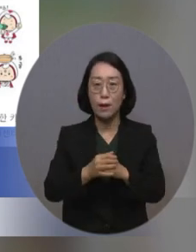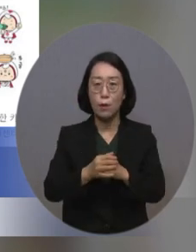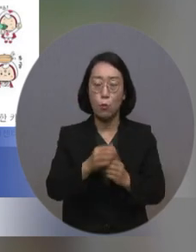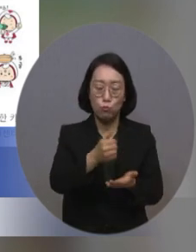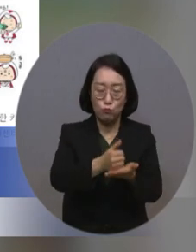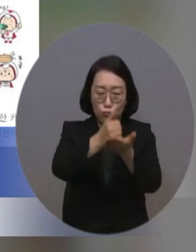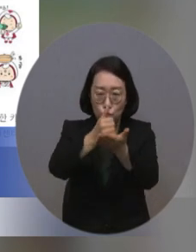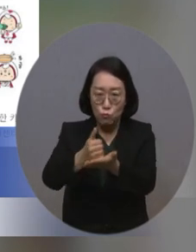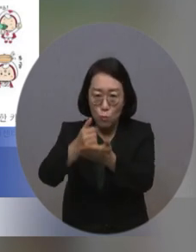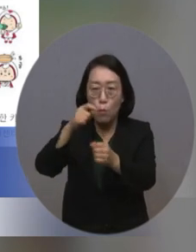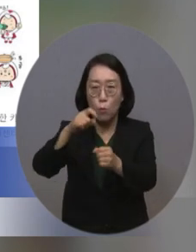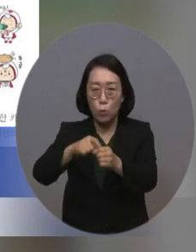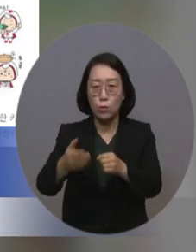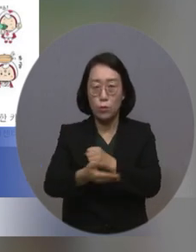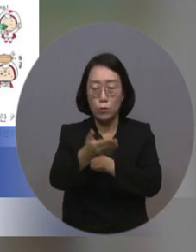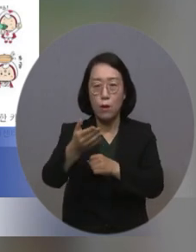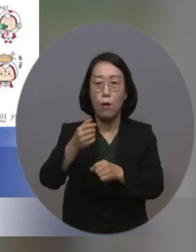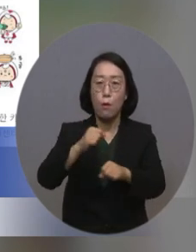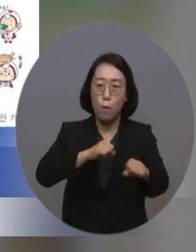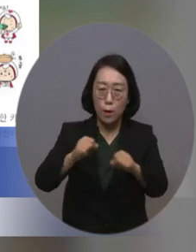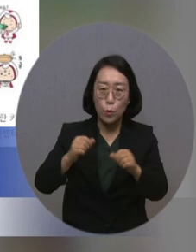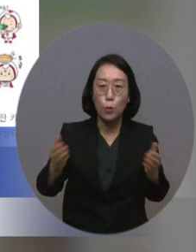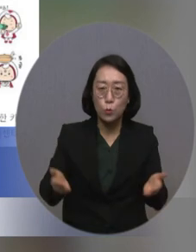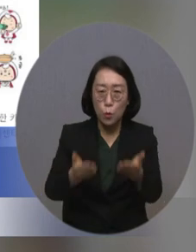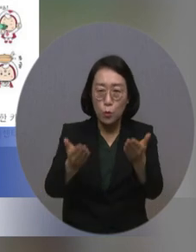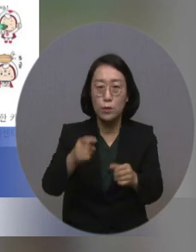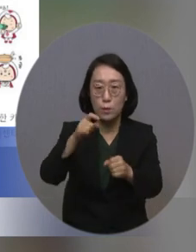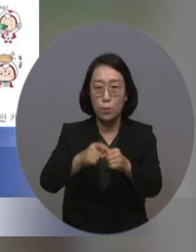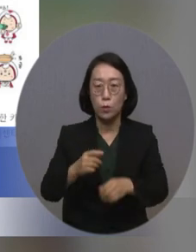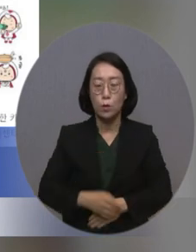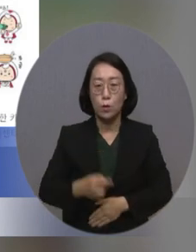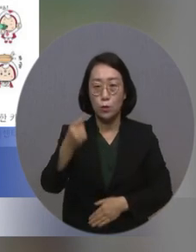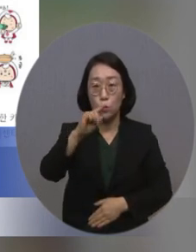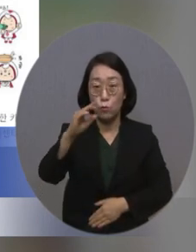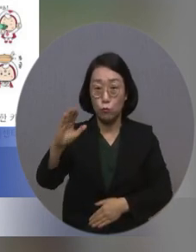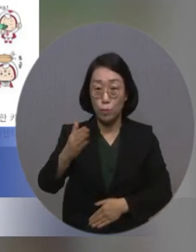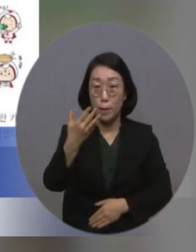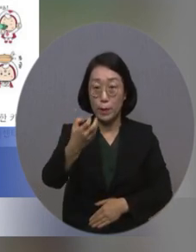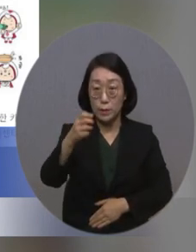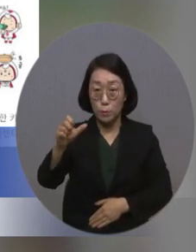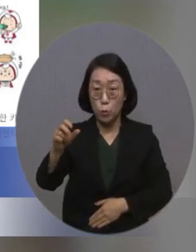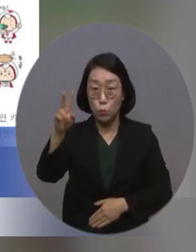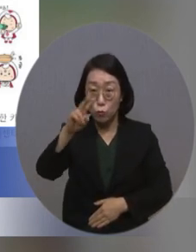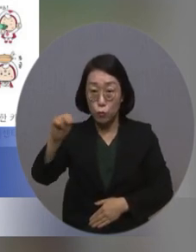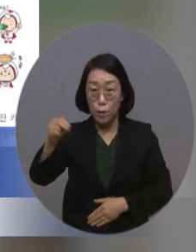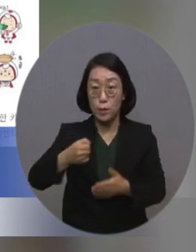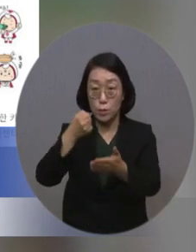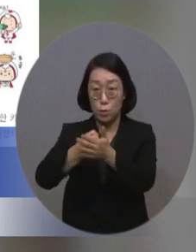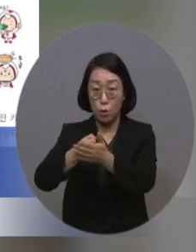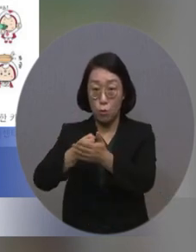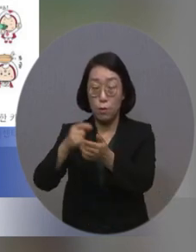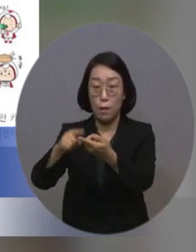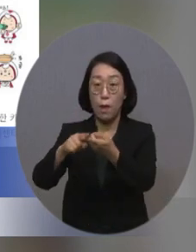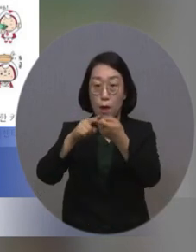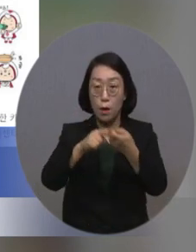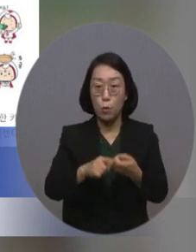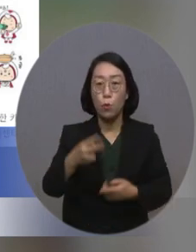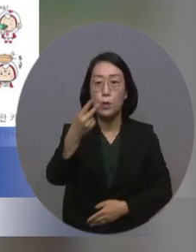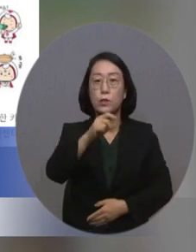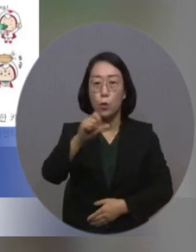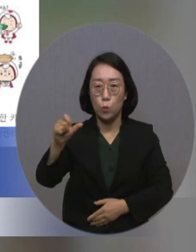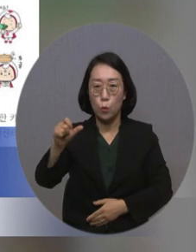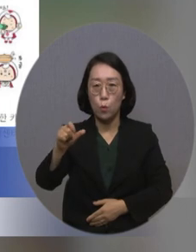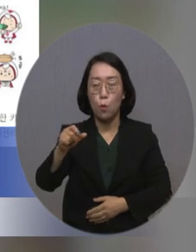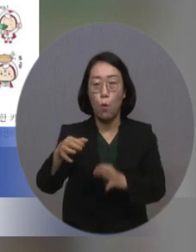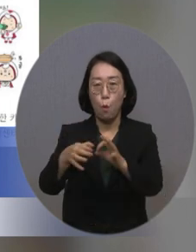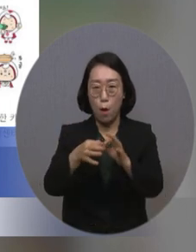경의를 표하고 자원봉사 활동을 촉진하기 위해 지난 1985년 un이 정한 날이며 우리나라도 2005년